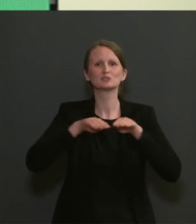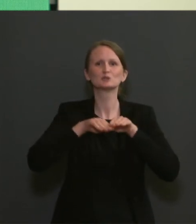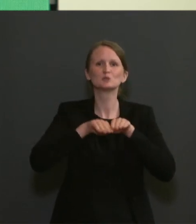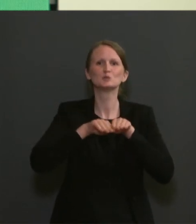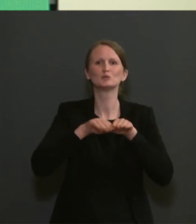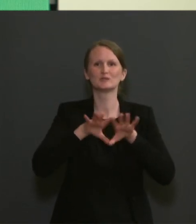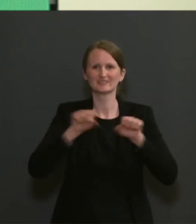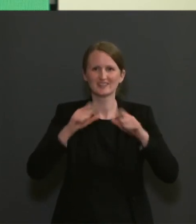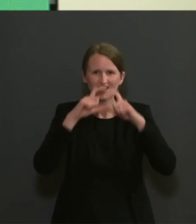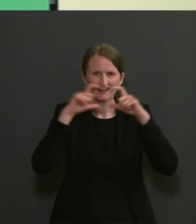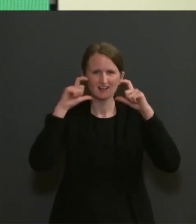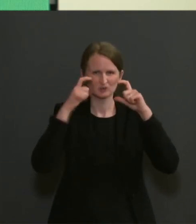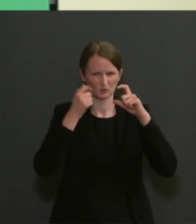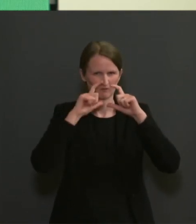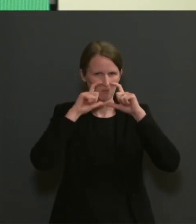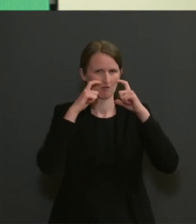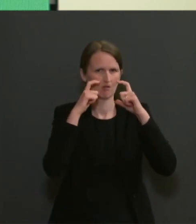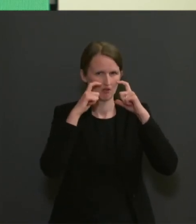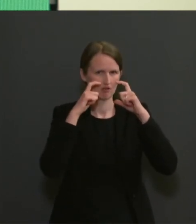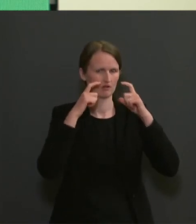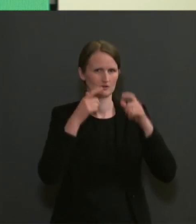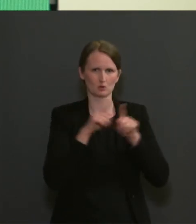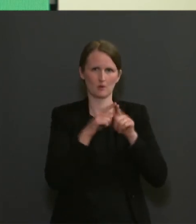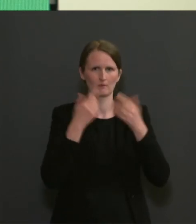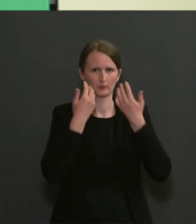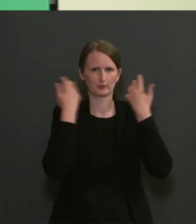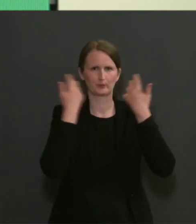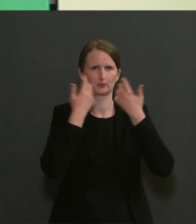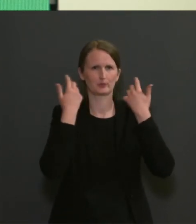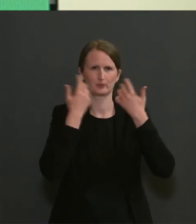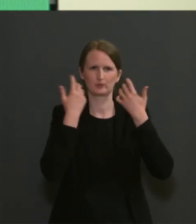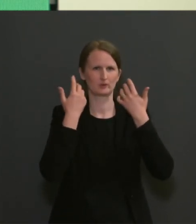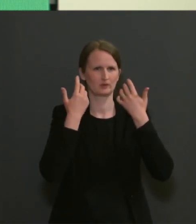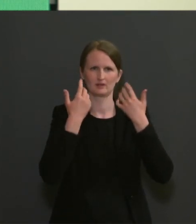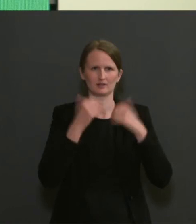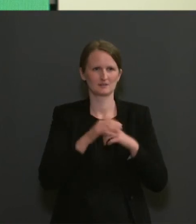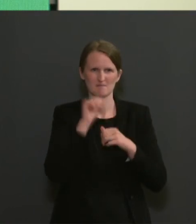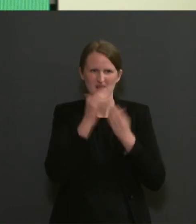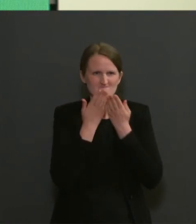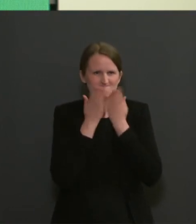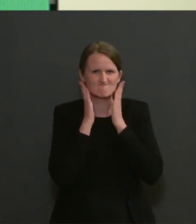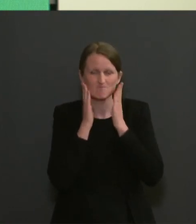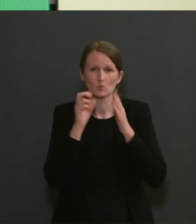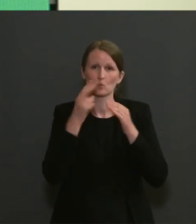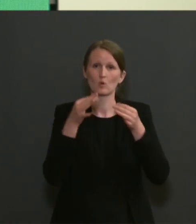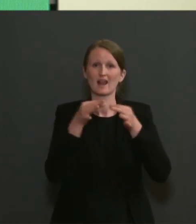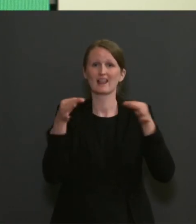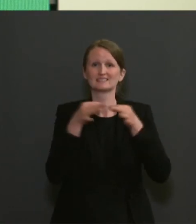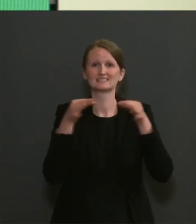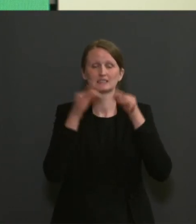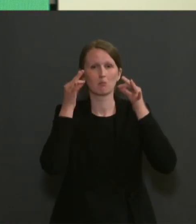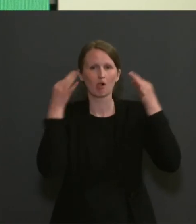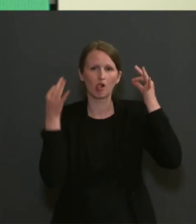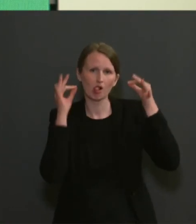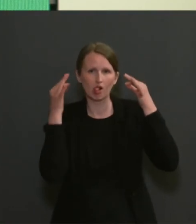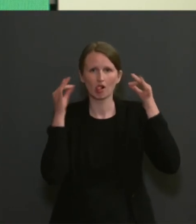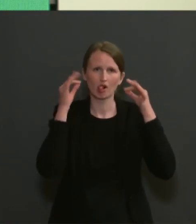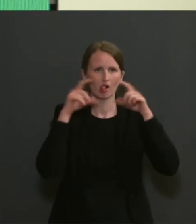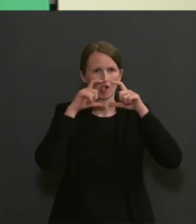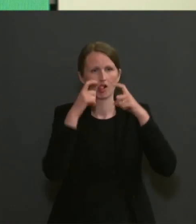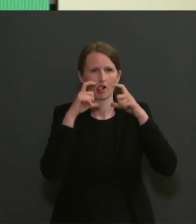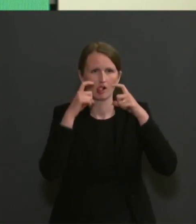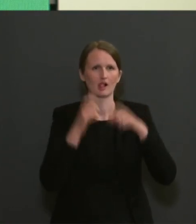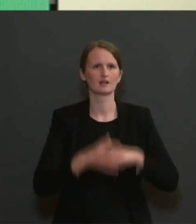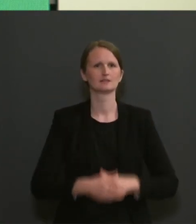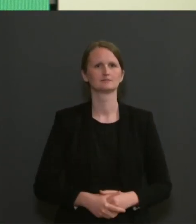peut s'échapper, et entre autres des micro-gouttelettes pourraient s'échapper. Et d'autre part, on voit des manipulations un peu hasardeuses